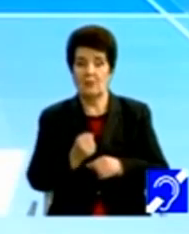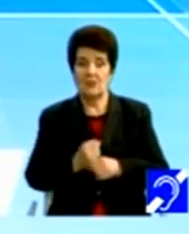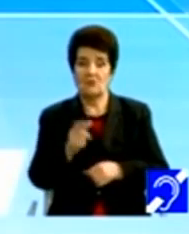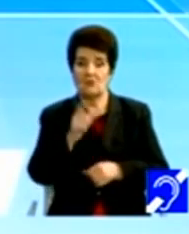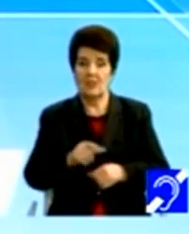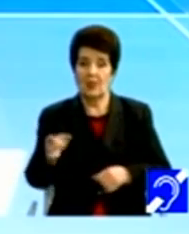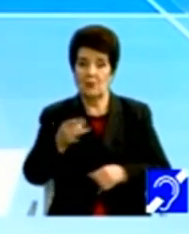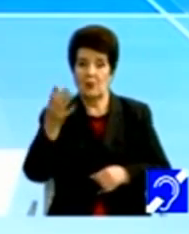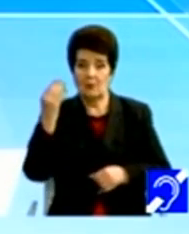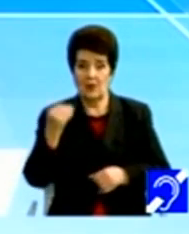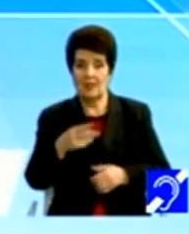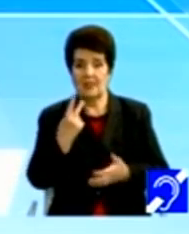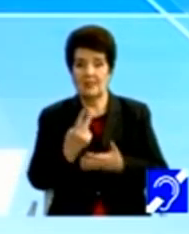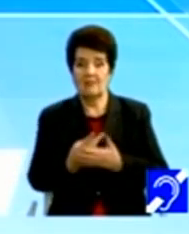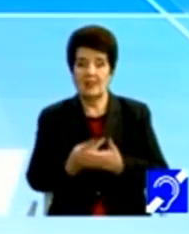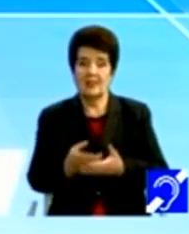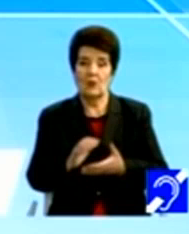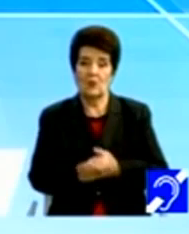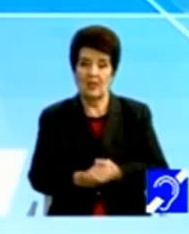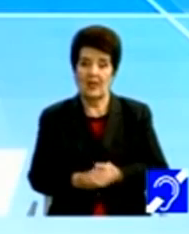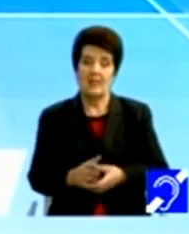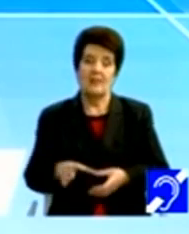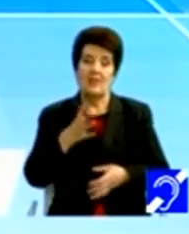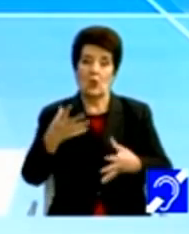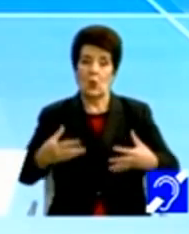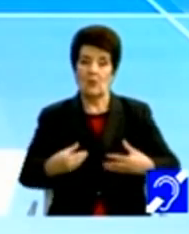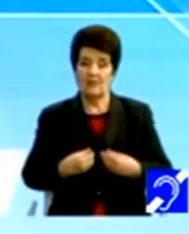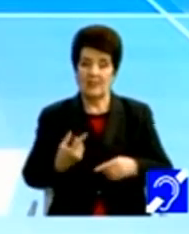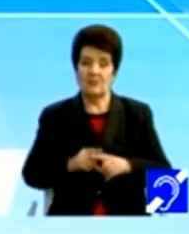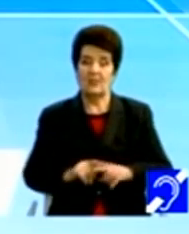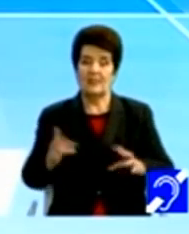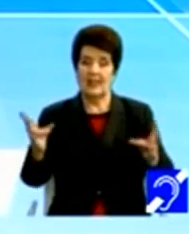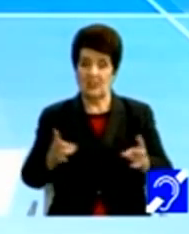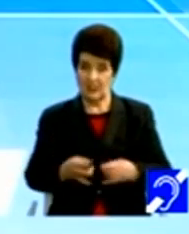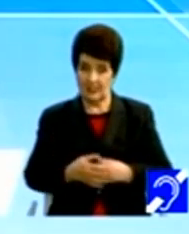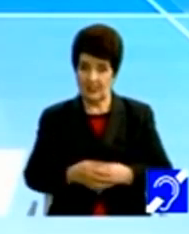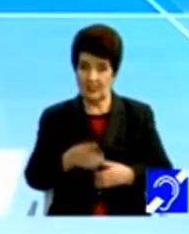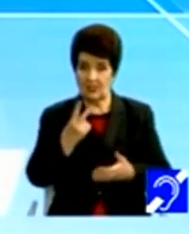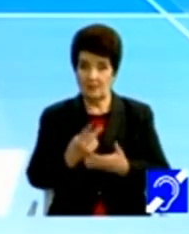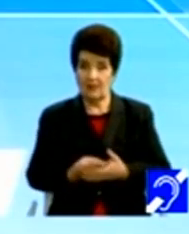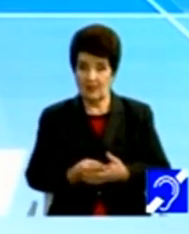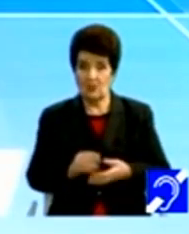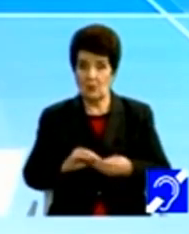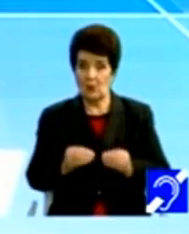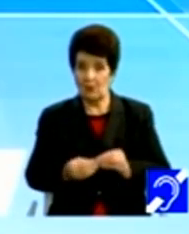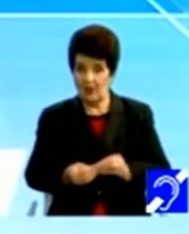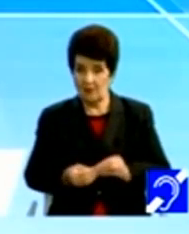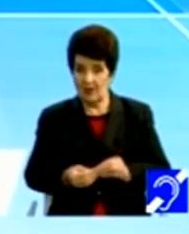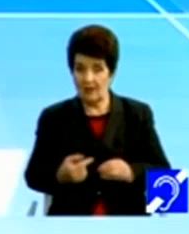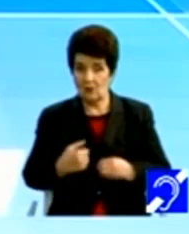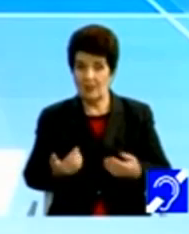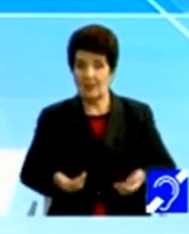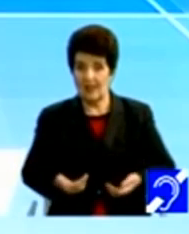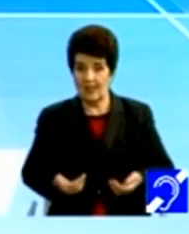Moldova trebuie să vadă întâi beneficiile unirii și să fie convinși de această necesitate. În ceea ce privește restul problemelor, eu cred că noi trăim